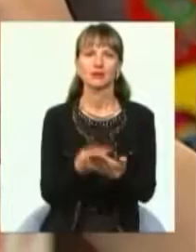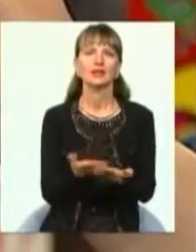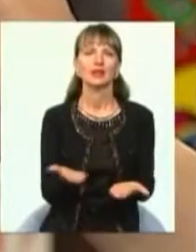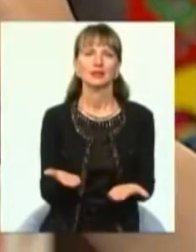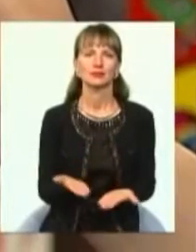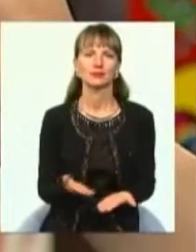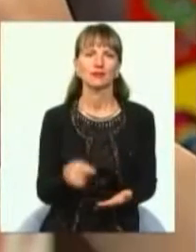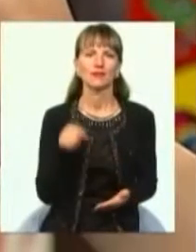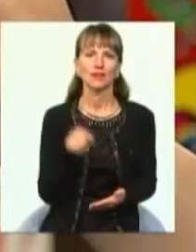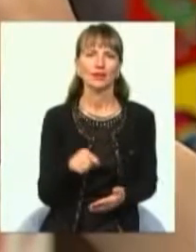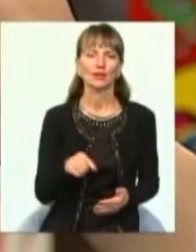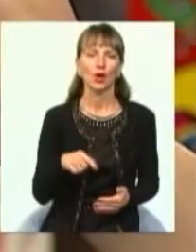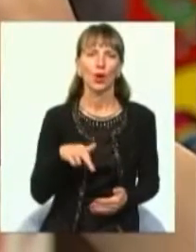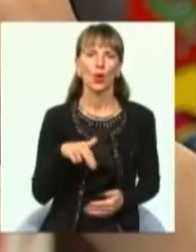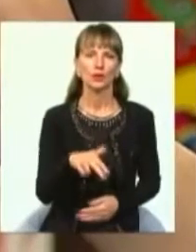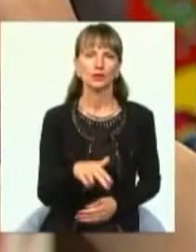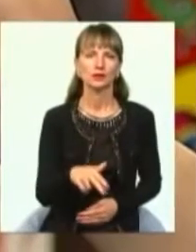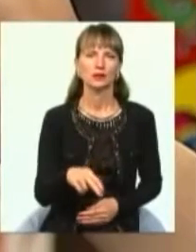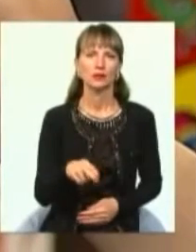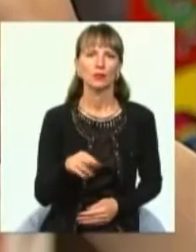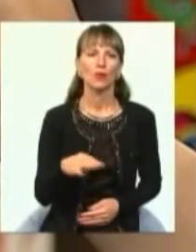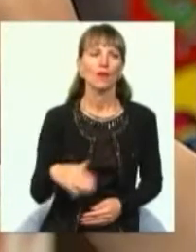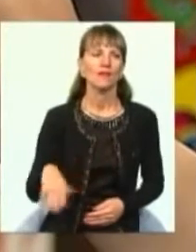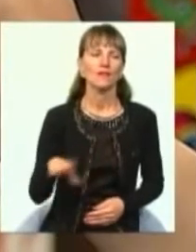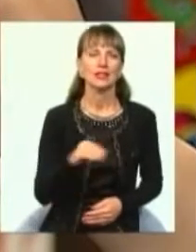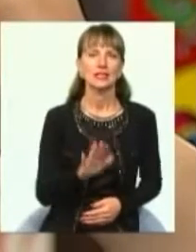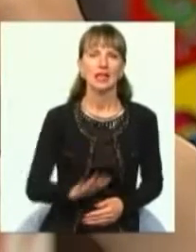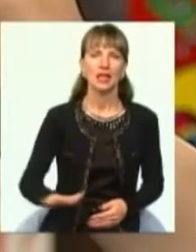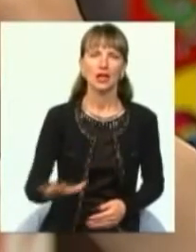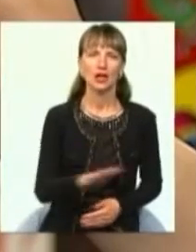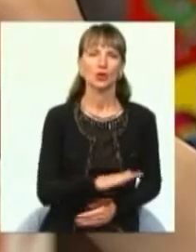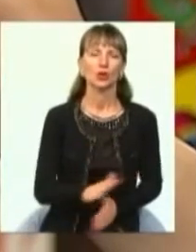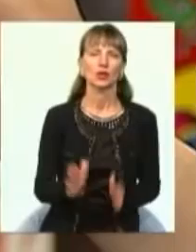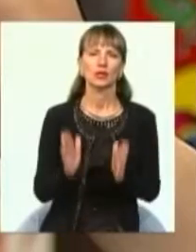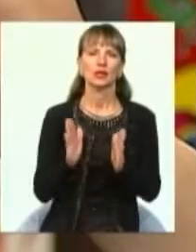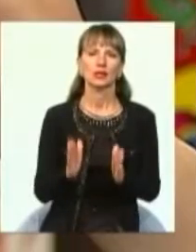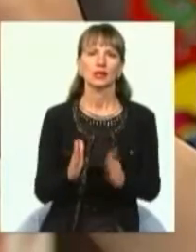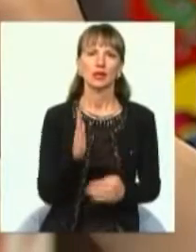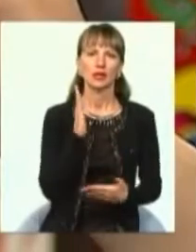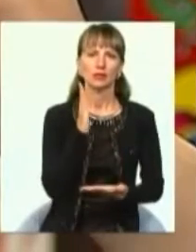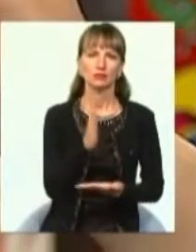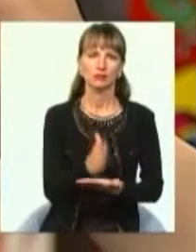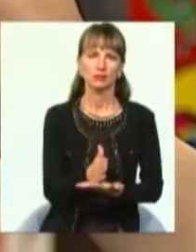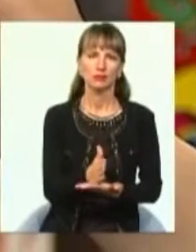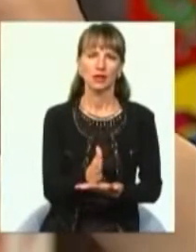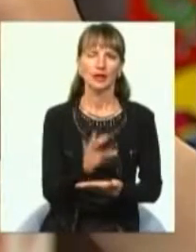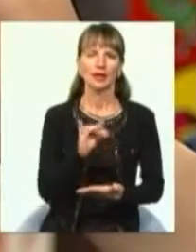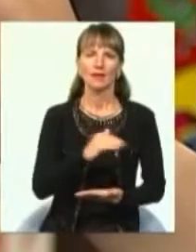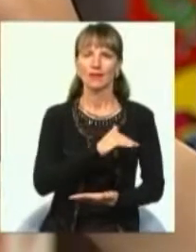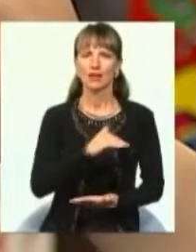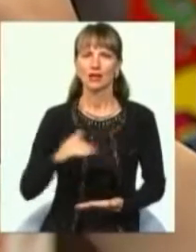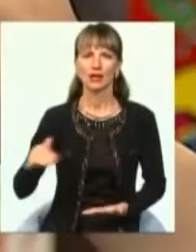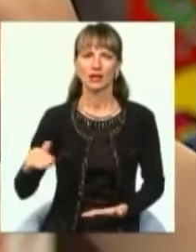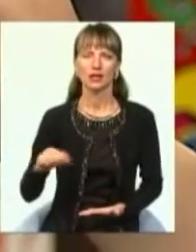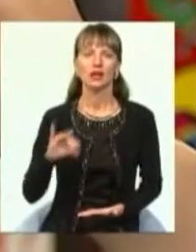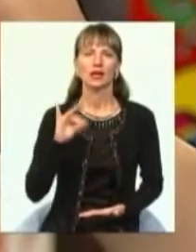Тура ходить по всій території, але тільки горизонтально є вертикально. І